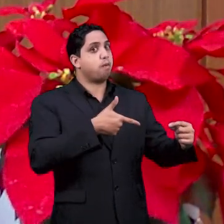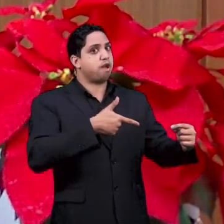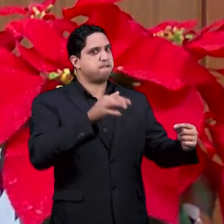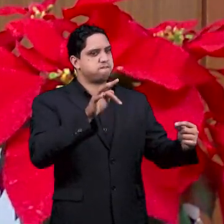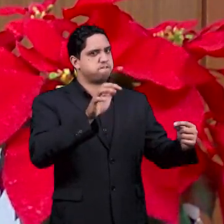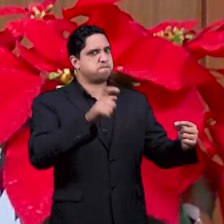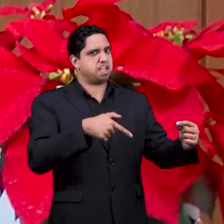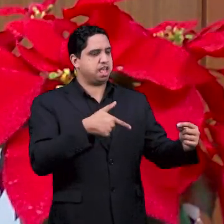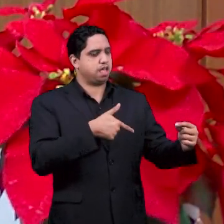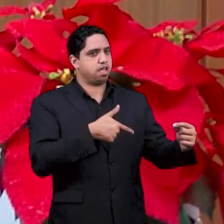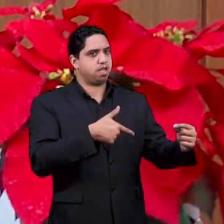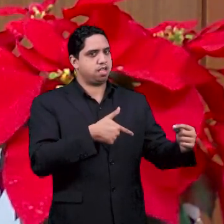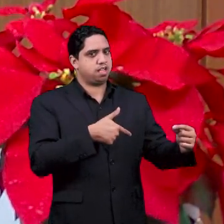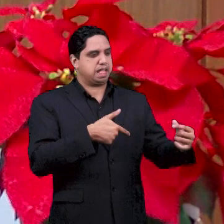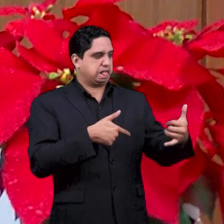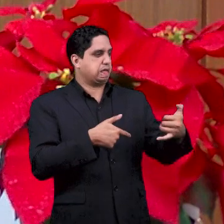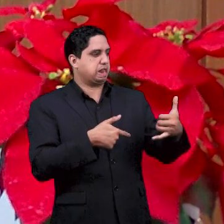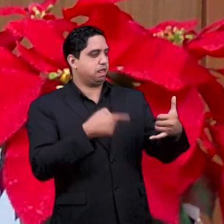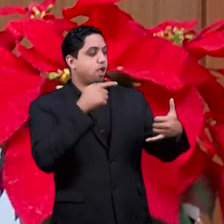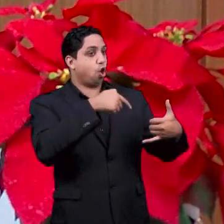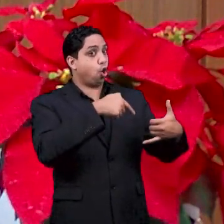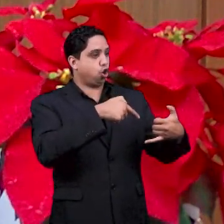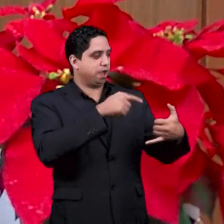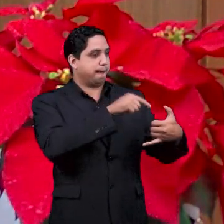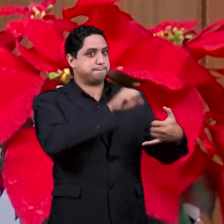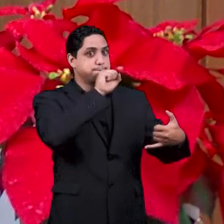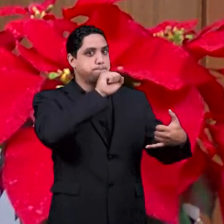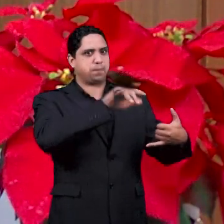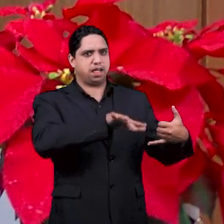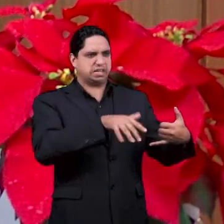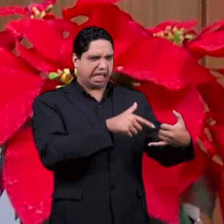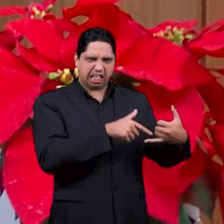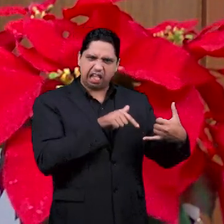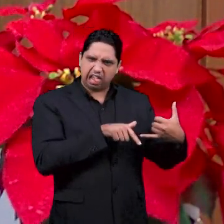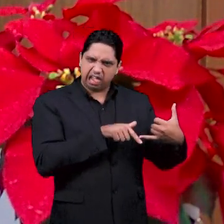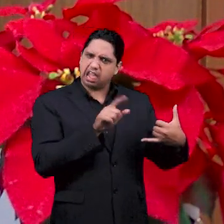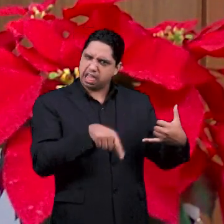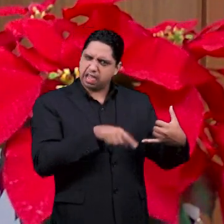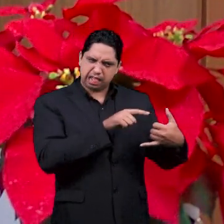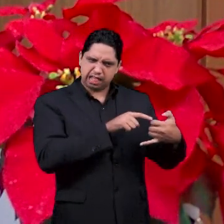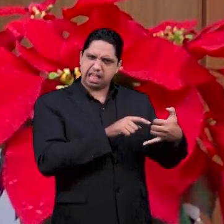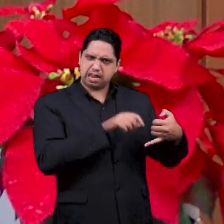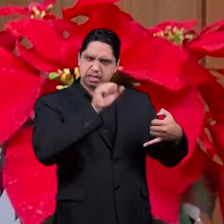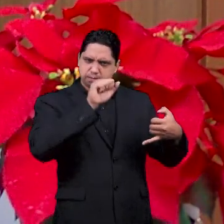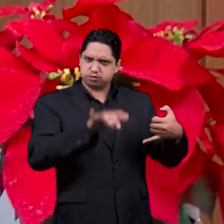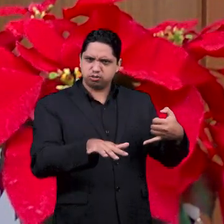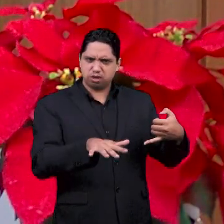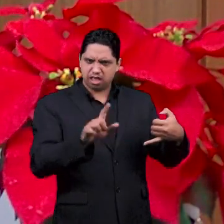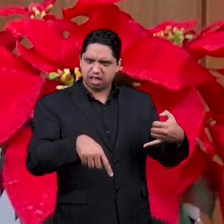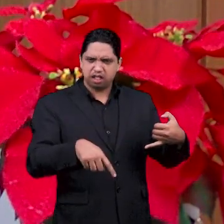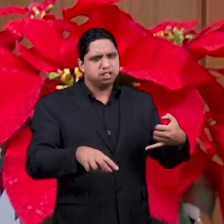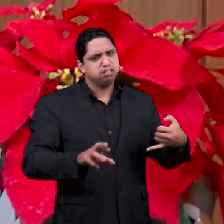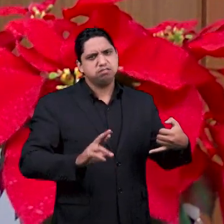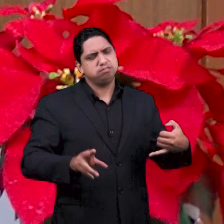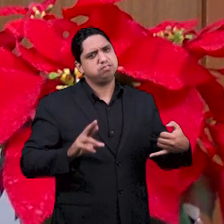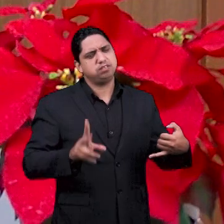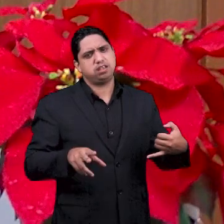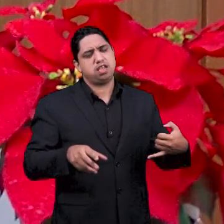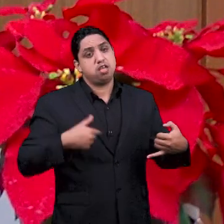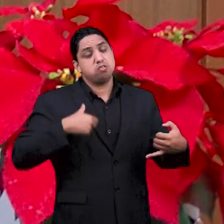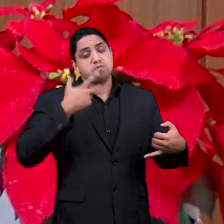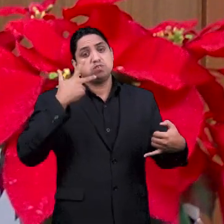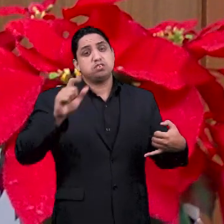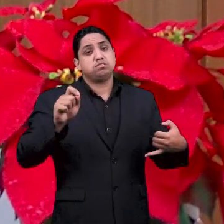тебе в дом принесет благословение. Или кто-то там тебе что-то приносит материальное. Что я этим хочу сказать? Я